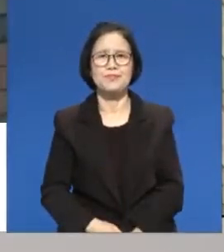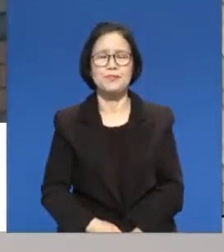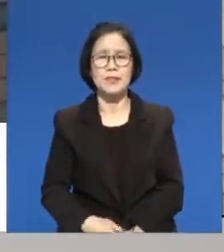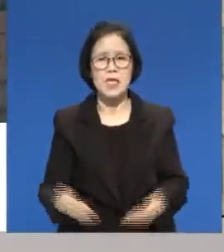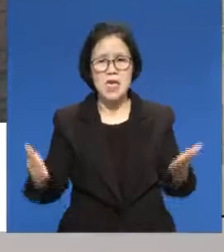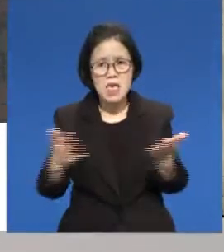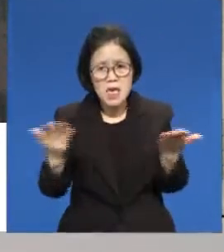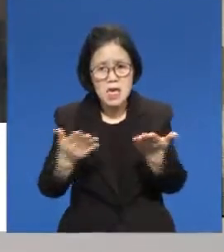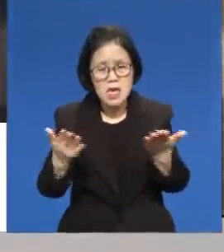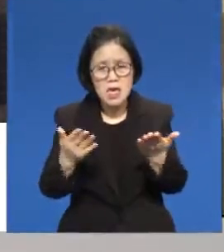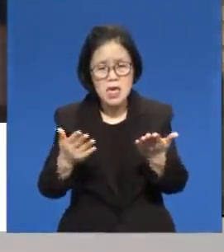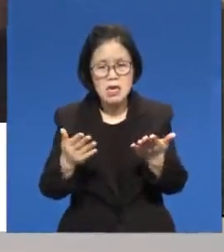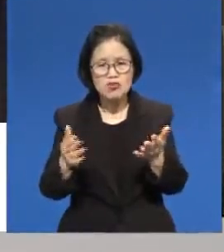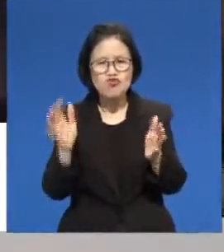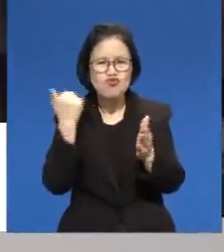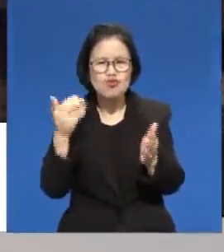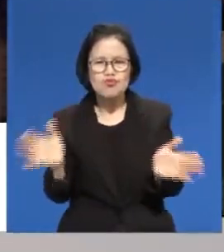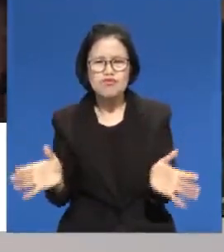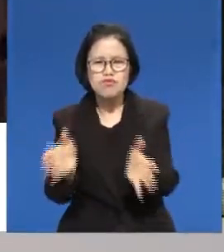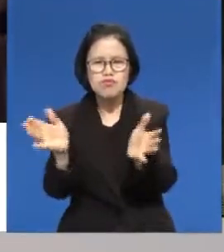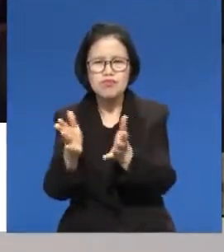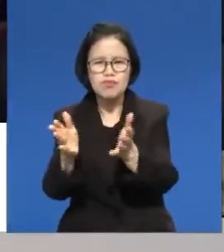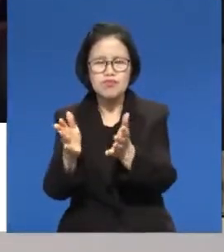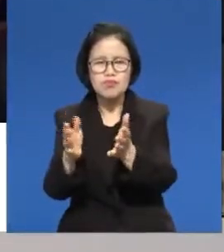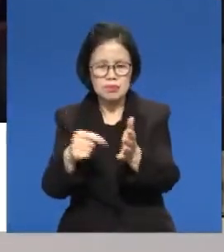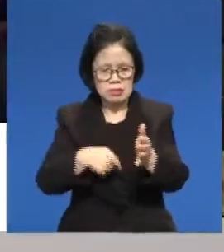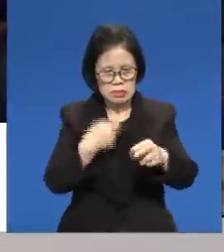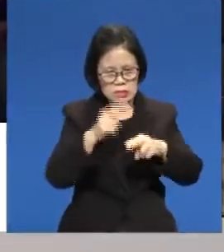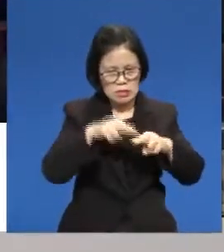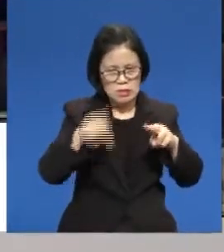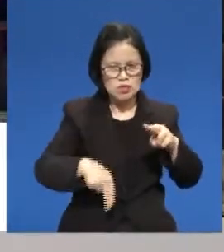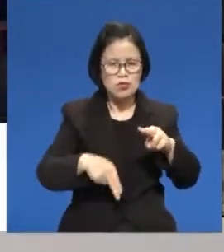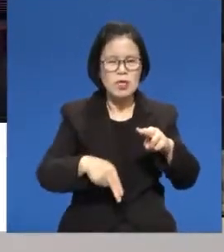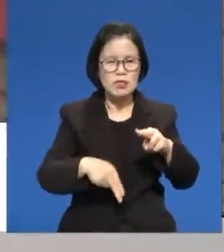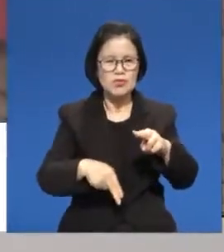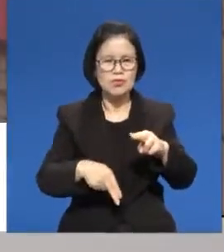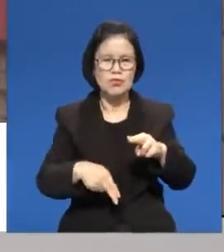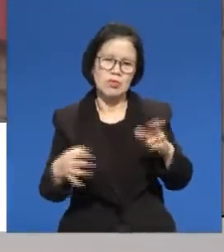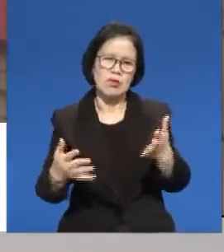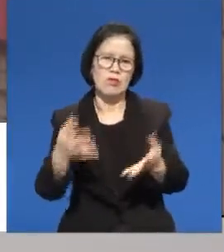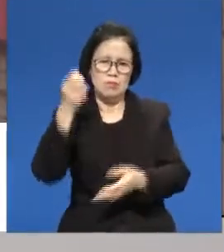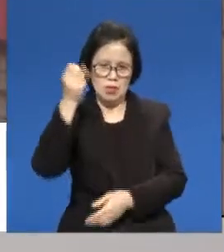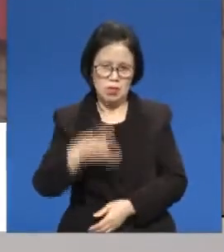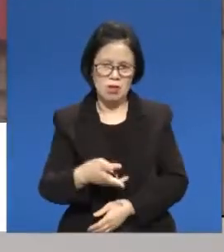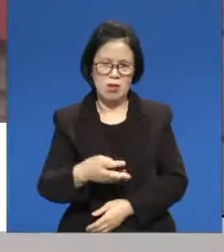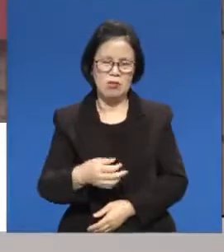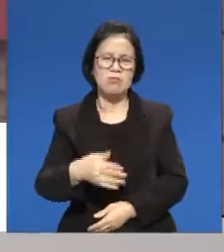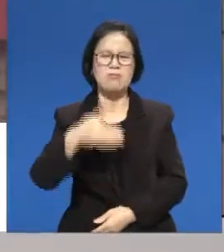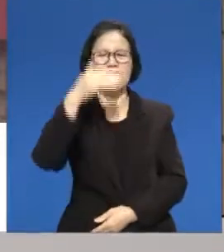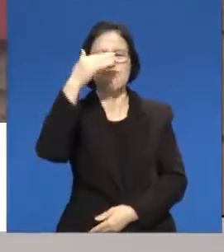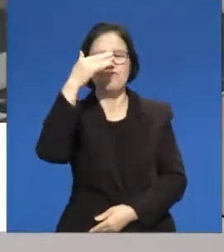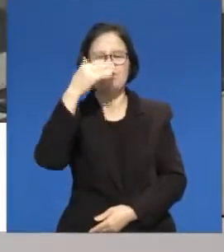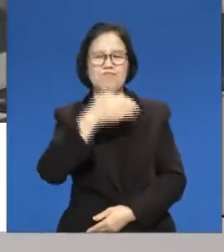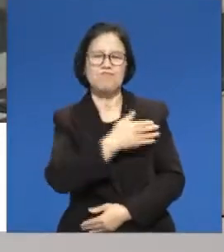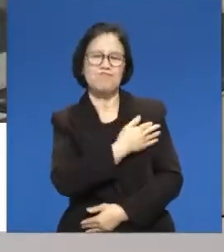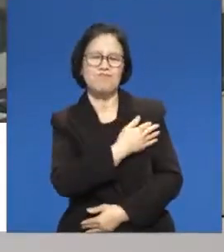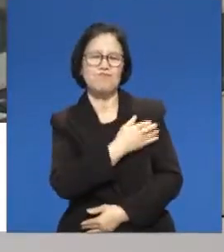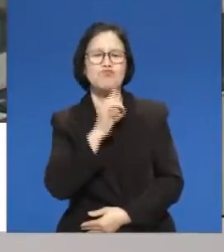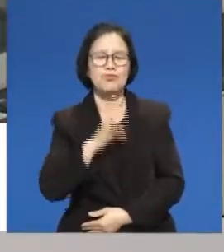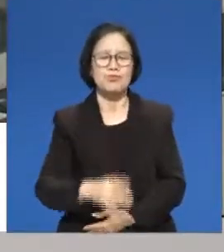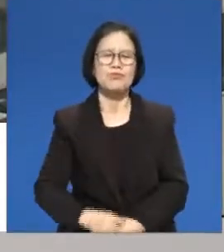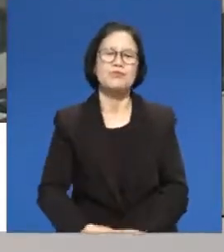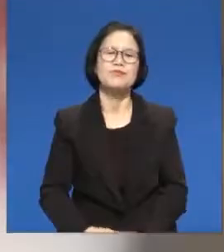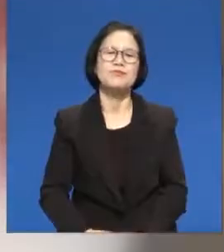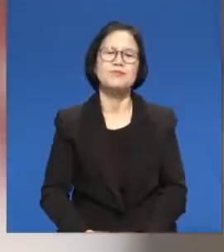몰아주기 로 하청업체 직원들이 스스로 그만두는 일이 빈번 했는데 팔짱만 끼고 있었습니다 조유정 기자가 집중 취재했습니다